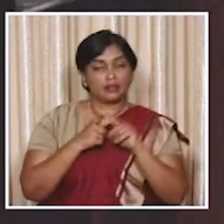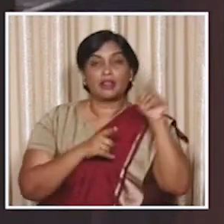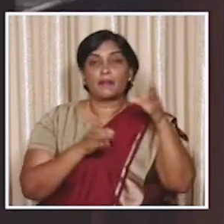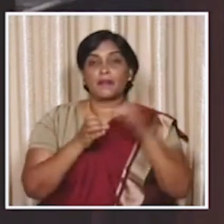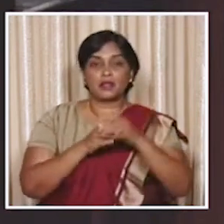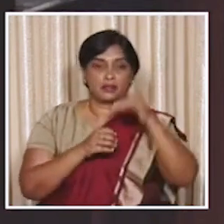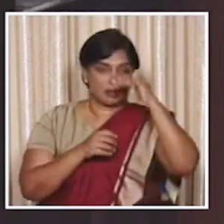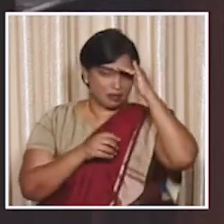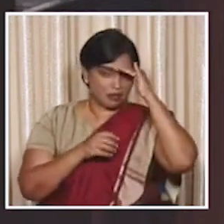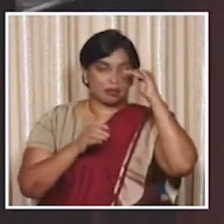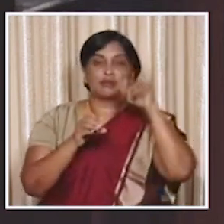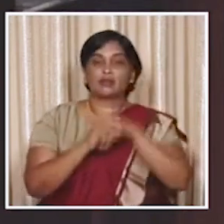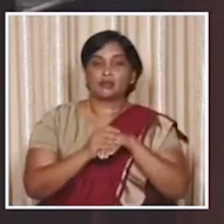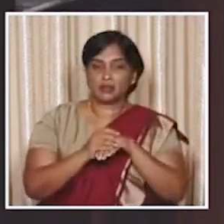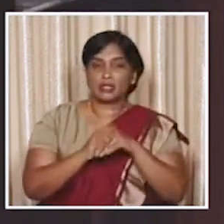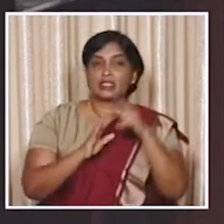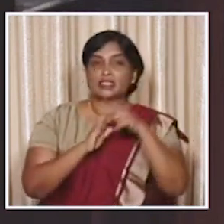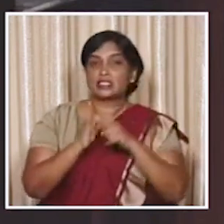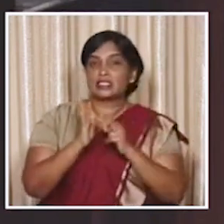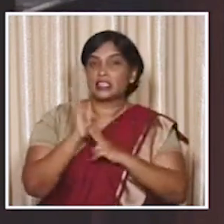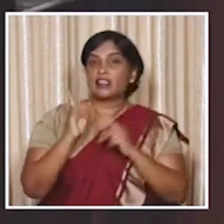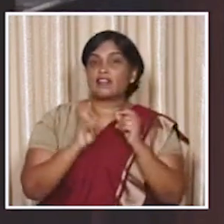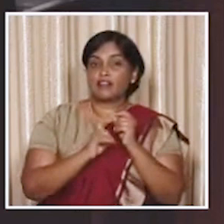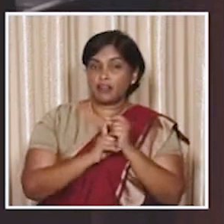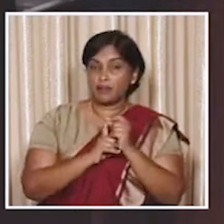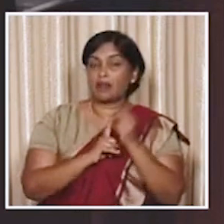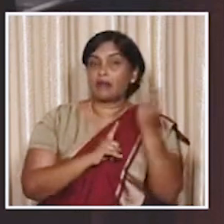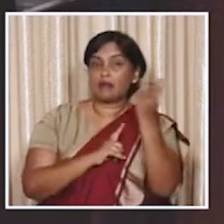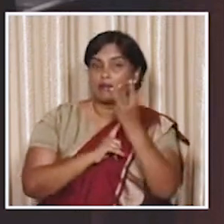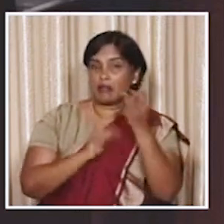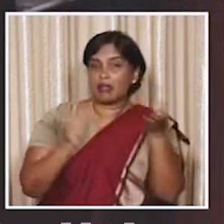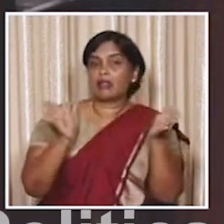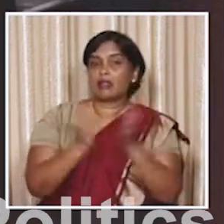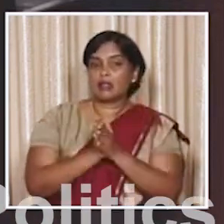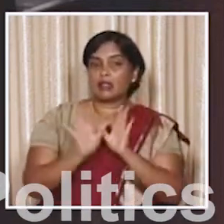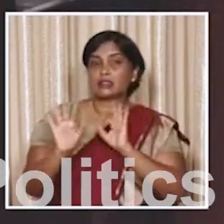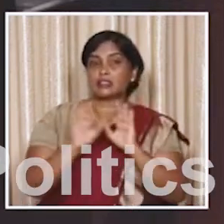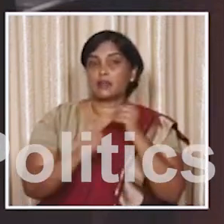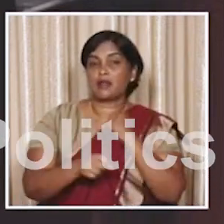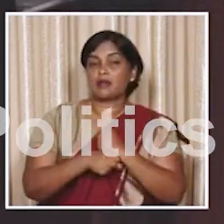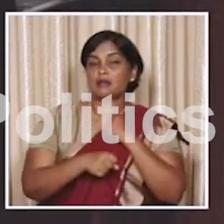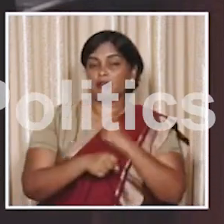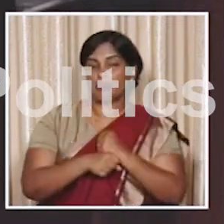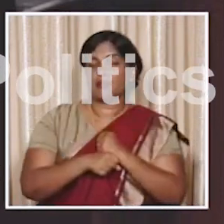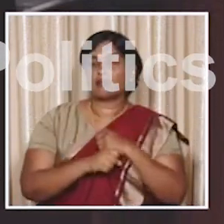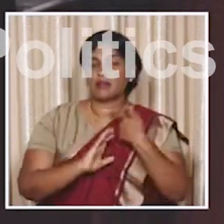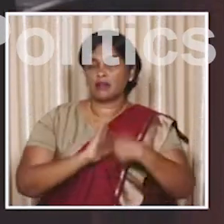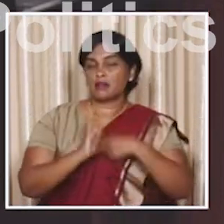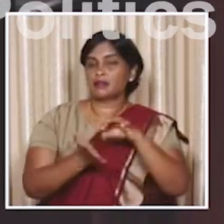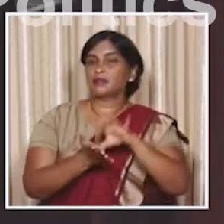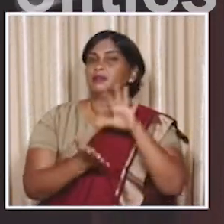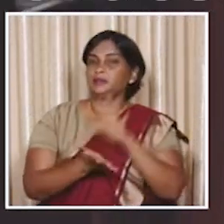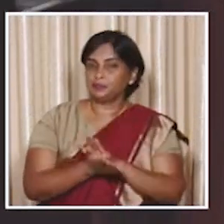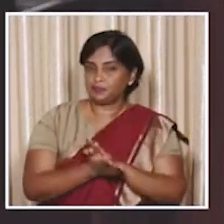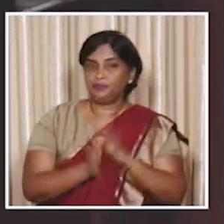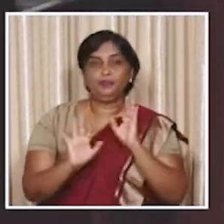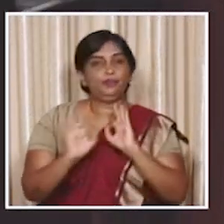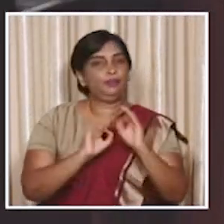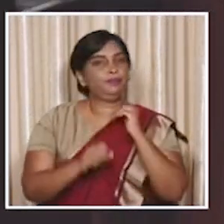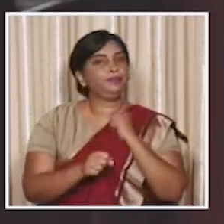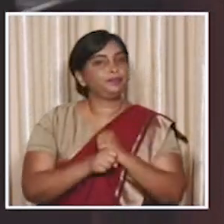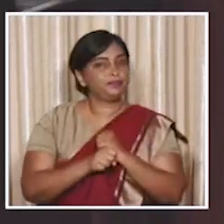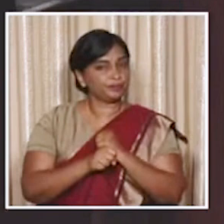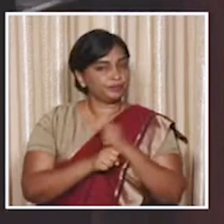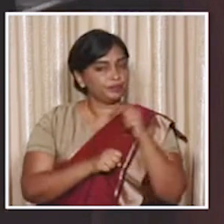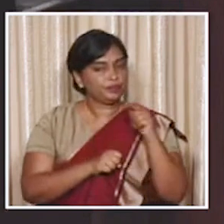පක්ෂයේ නායකයා හැටියටත් ජනතා විමුක්ති පෙරමුණත් තමයි යහපාල ආණ්ඩුව මේ රටට ස්ථාපිත කරේ. එහෙනම් යහපාල